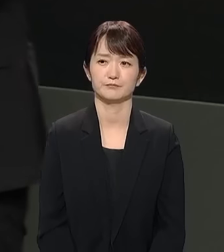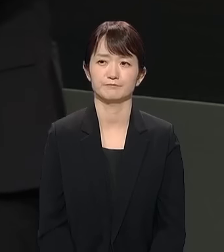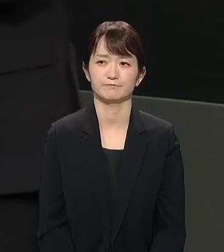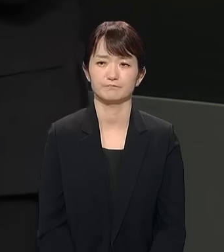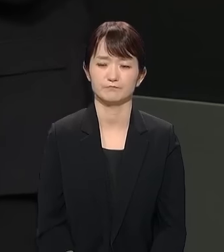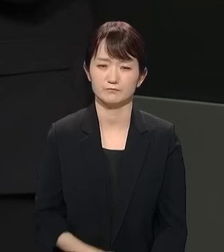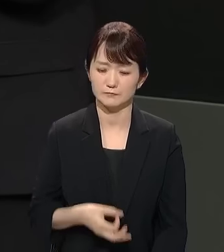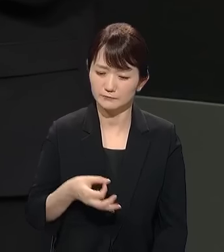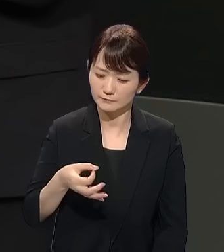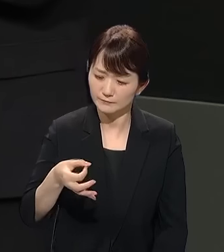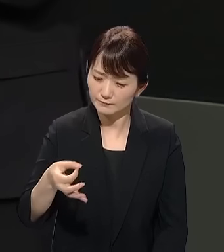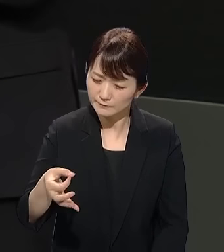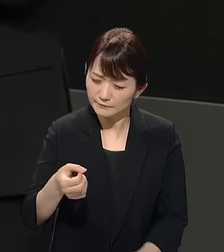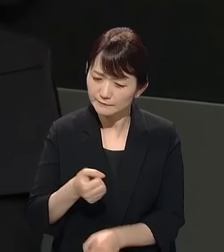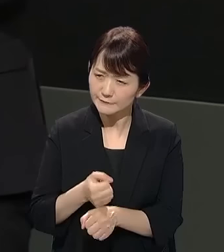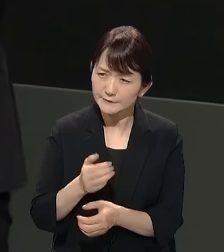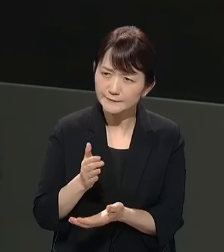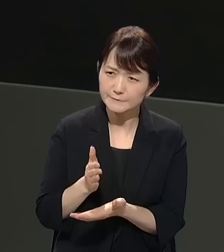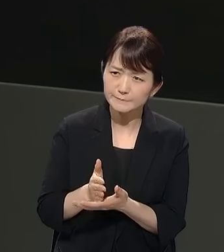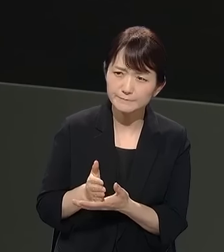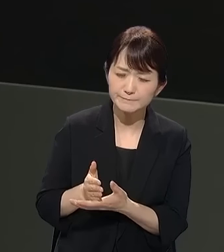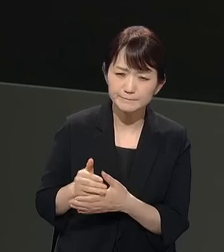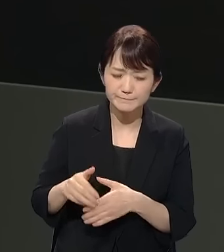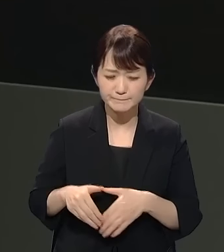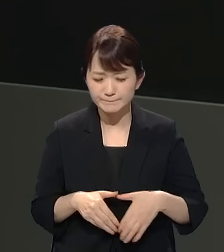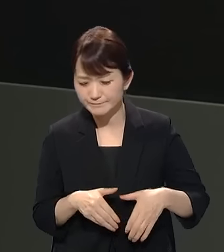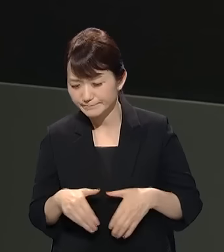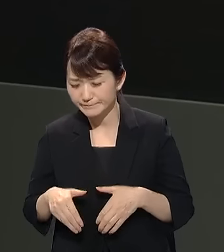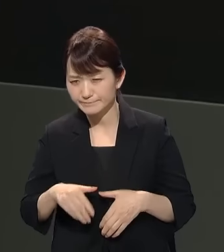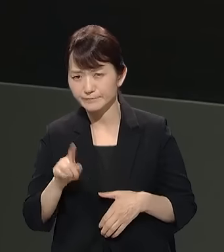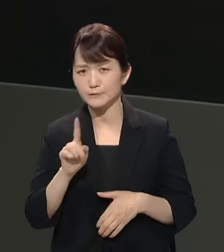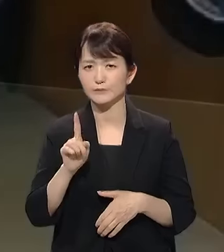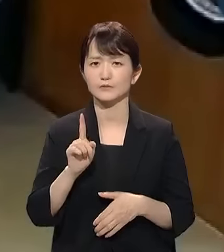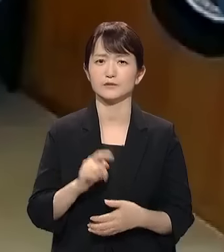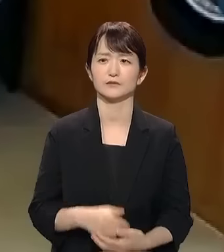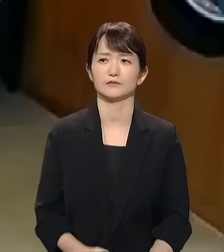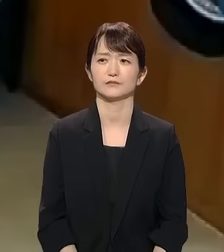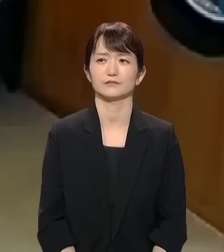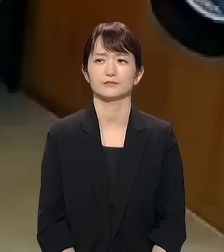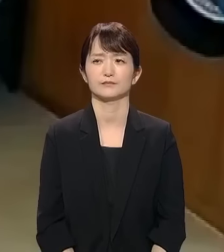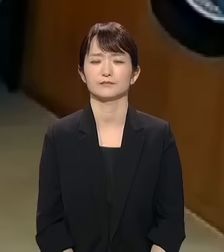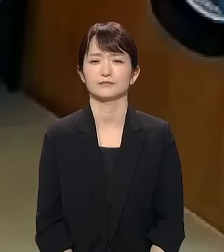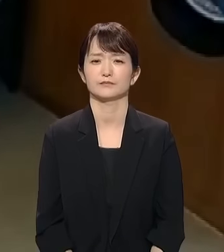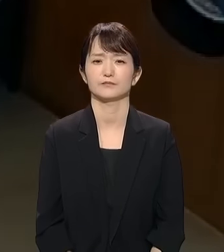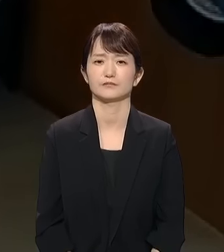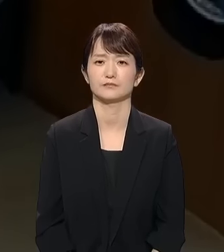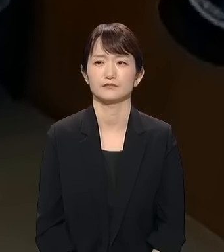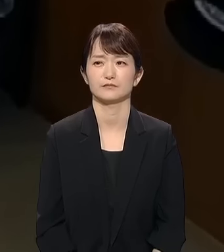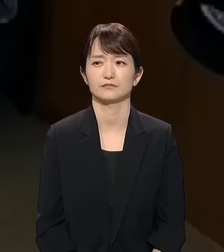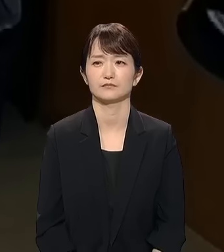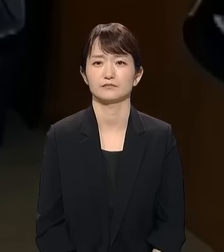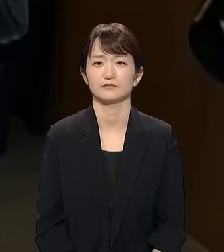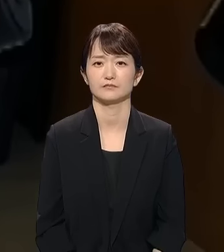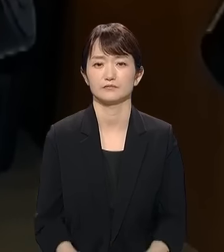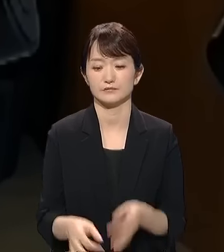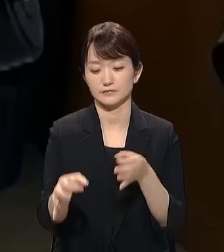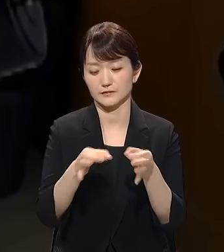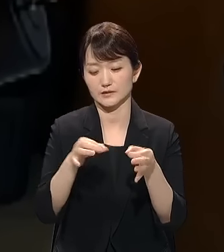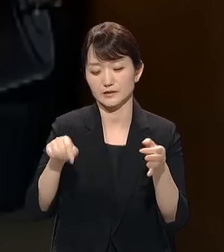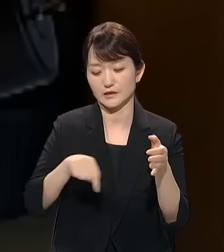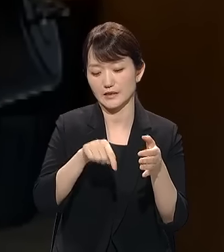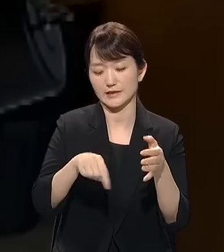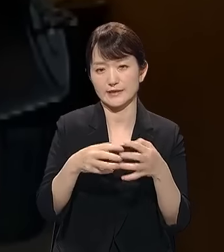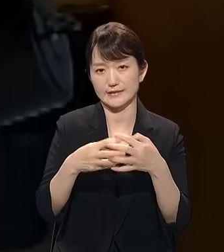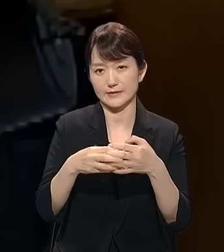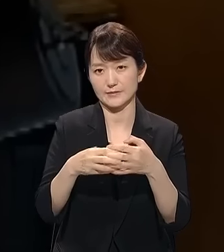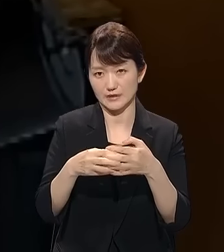계산할 듯 말듯 하다가 자 제보 영상 만나보시죠 자 지글지글 삼겹살 집입니다 한